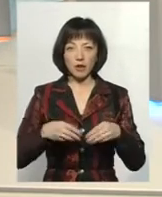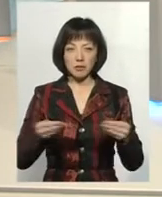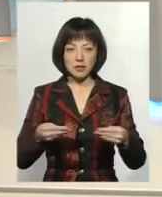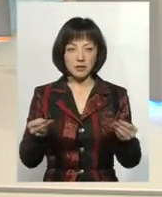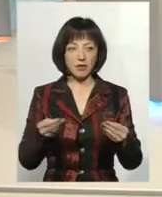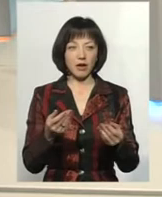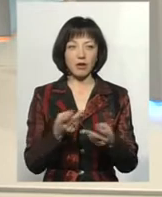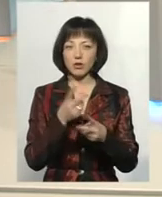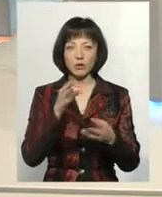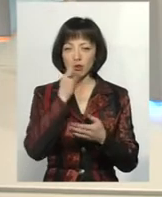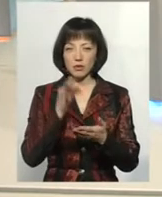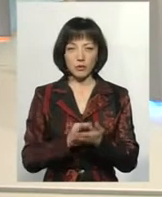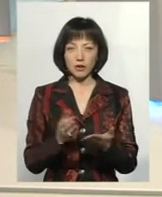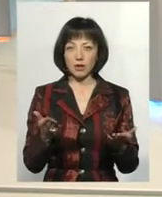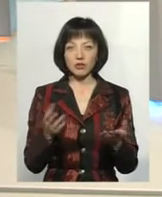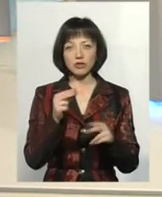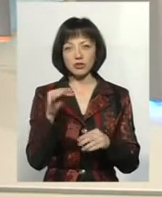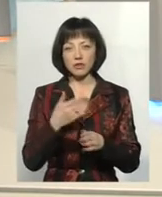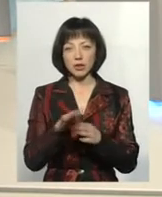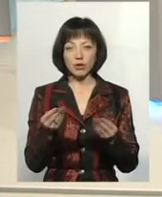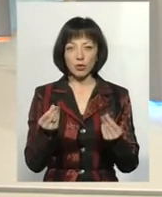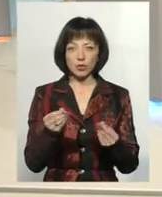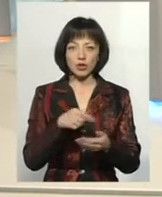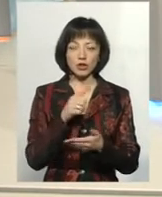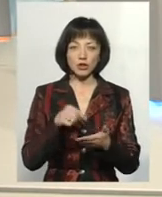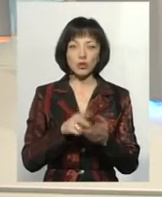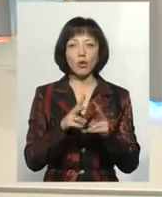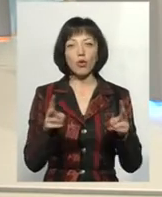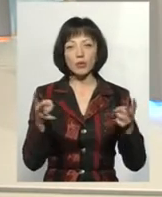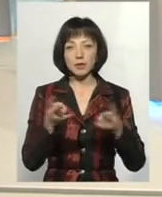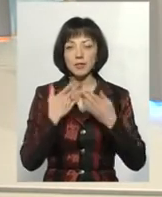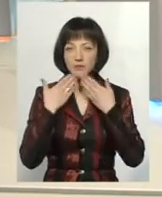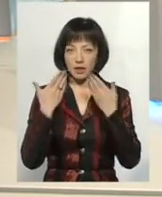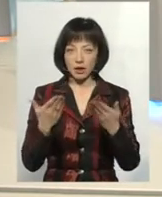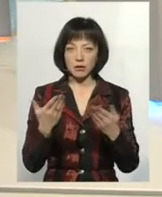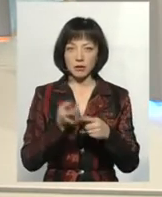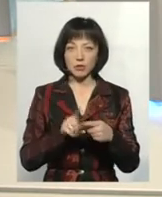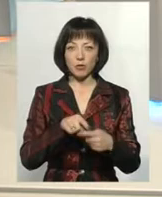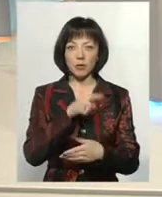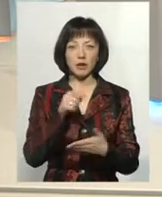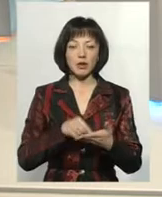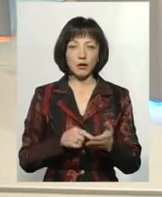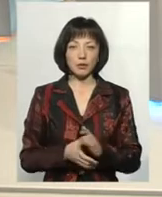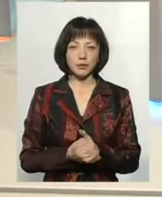І хто за це відповідає, чи виділяються для цього кошти, до кого потрібно звертатися по даному питанню?